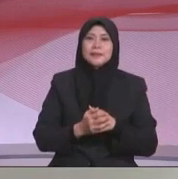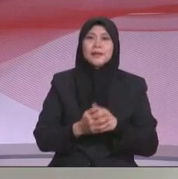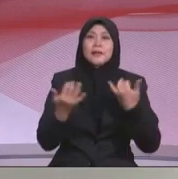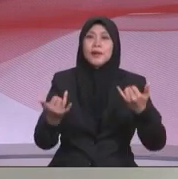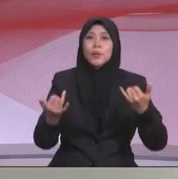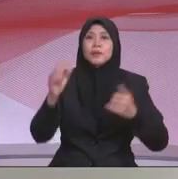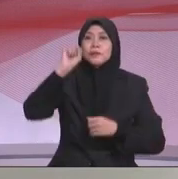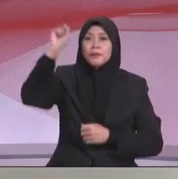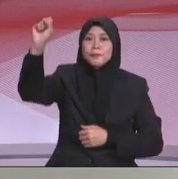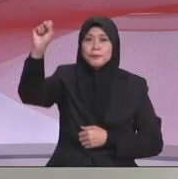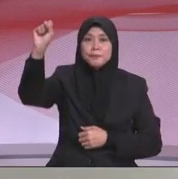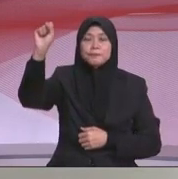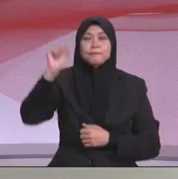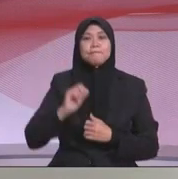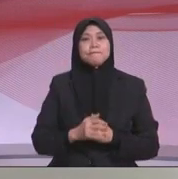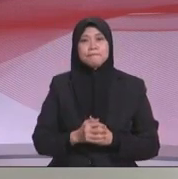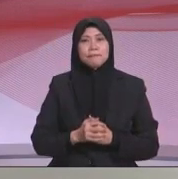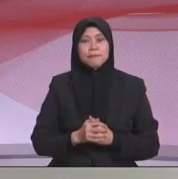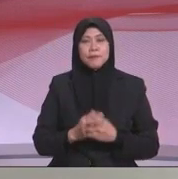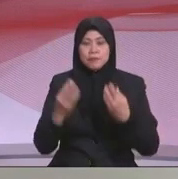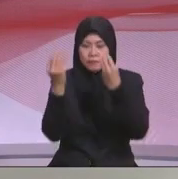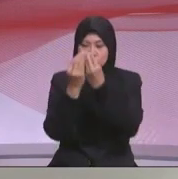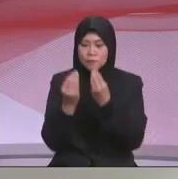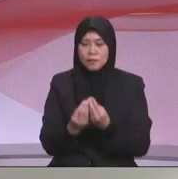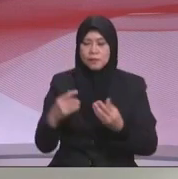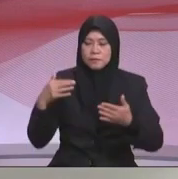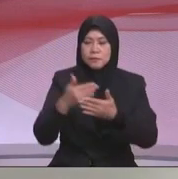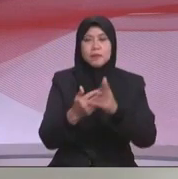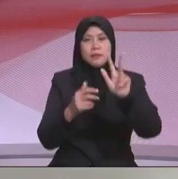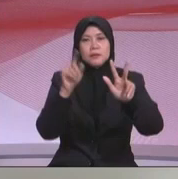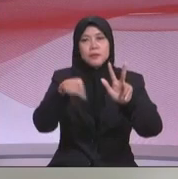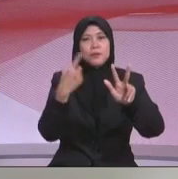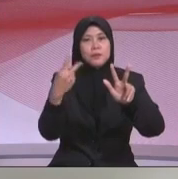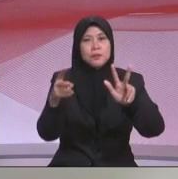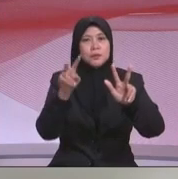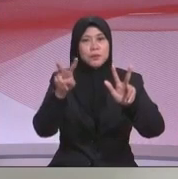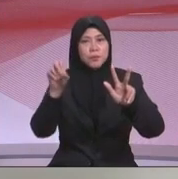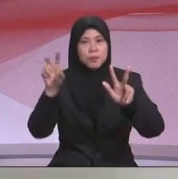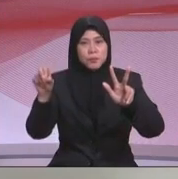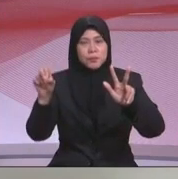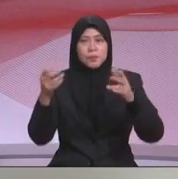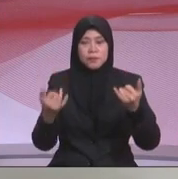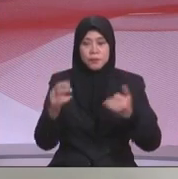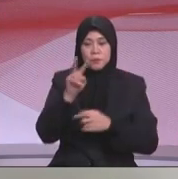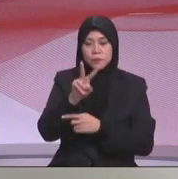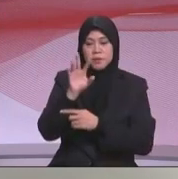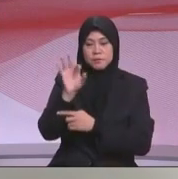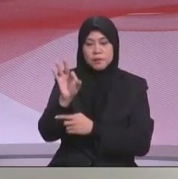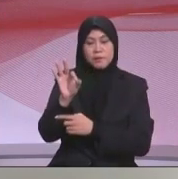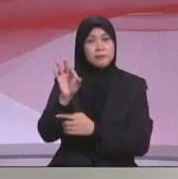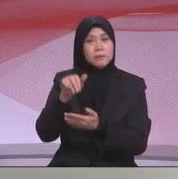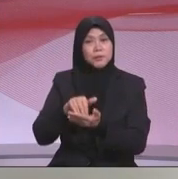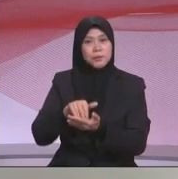Sabah. Secara kumulatif sehingga 3 Disember 2020, sebanyak